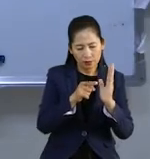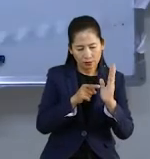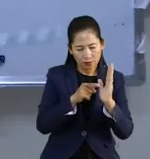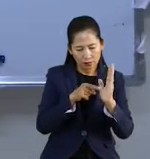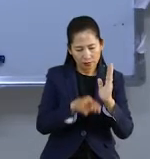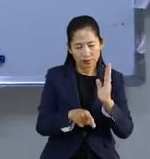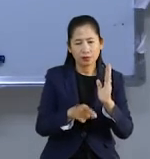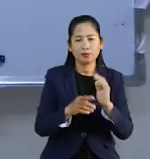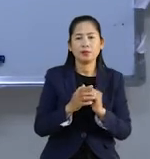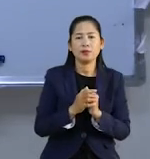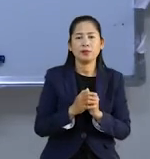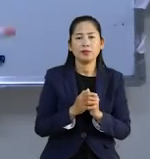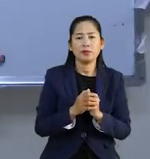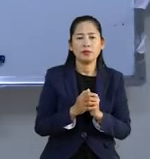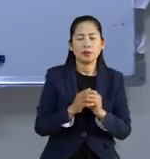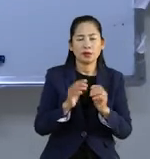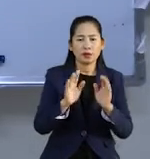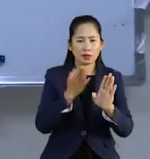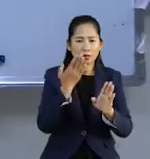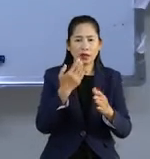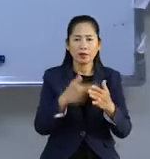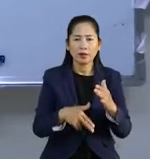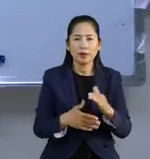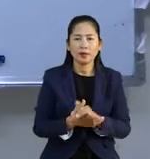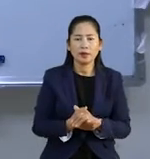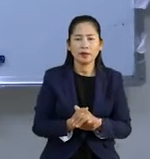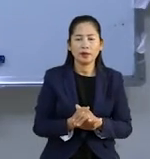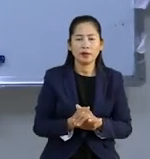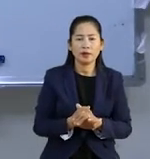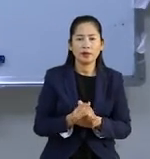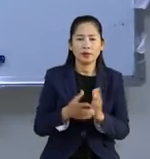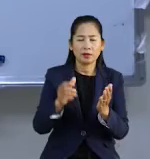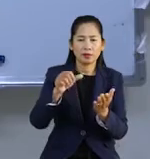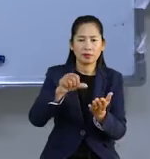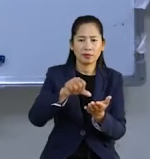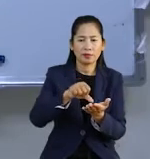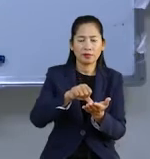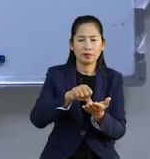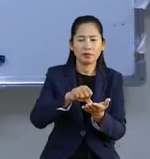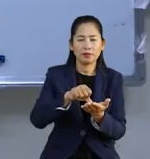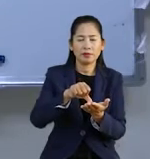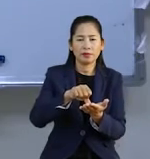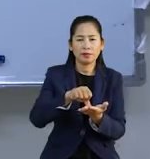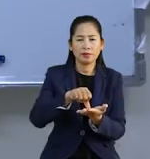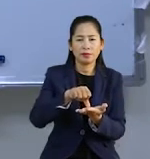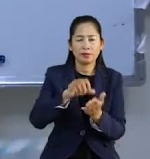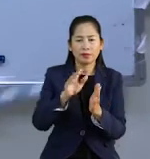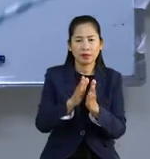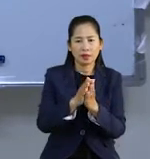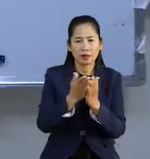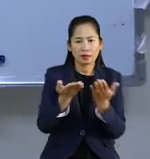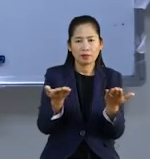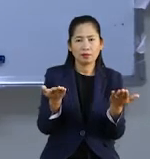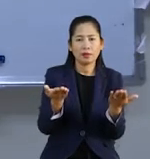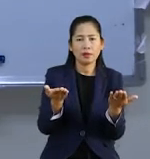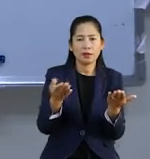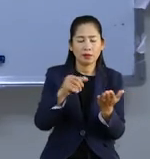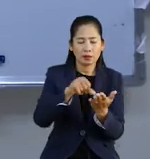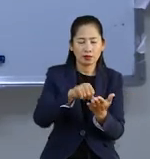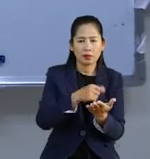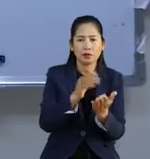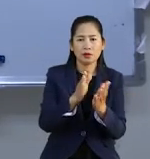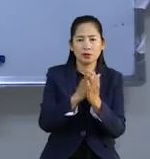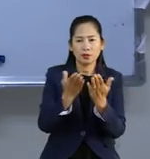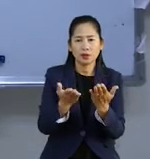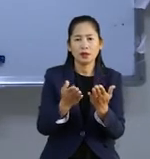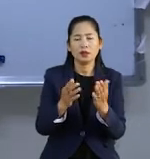ำนังตึ้งดอบาดเก็บบากเอาไว้ก้นเก็บบากไอ้เปียนังมีสัญญาผัดเลินได้ก้นบาดบากตุ่ม